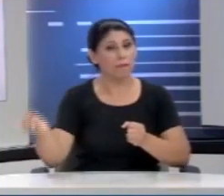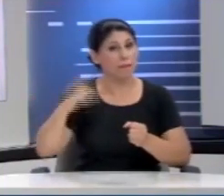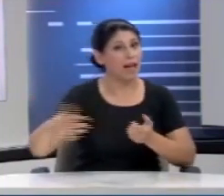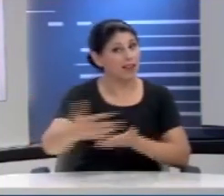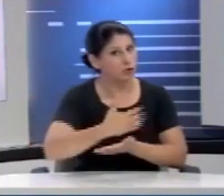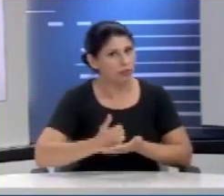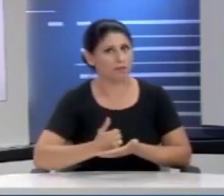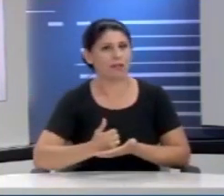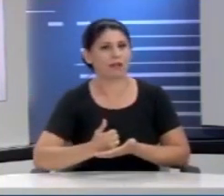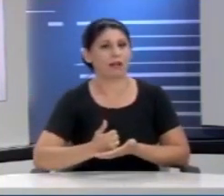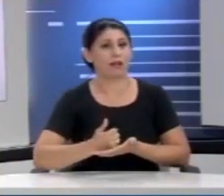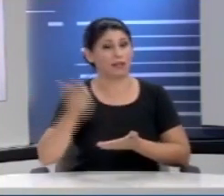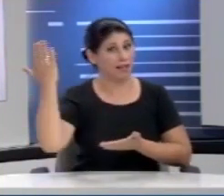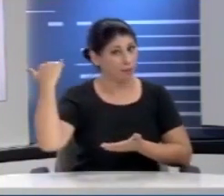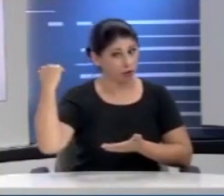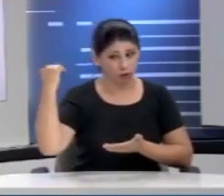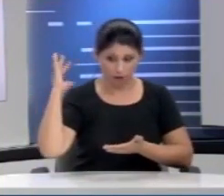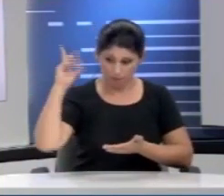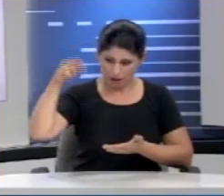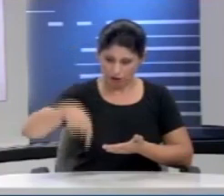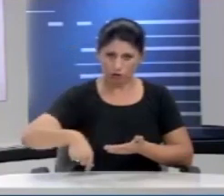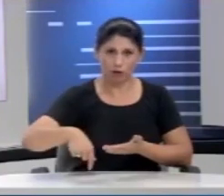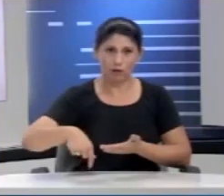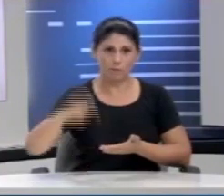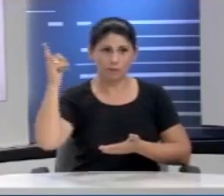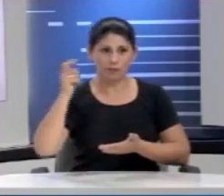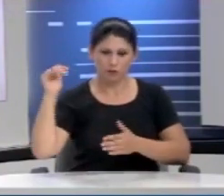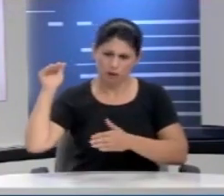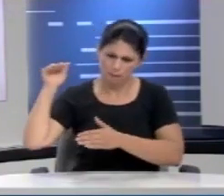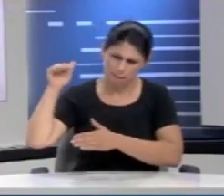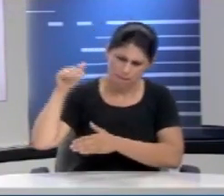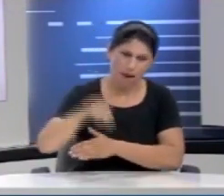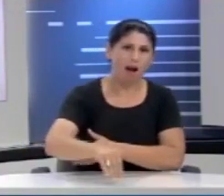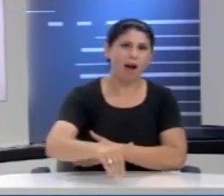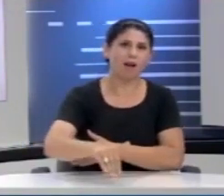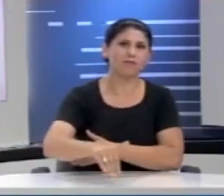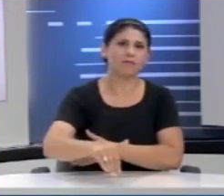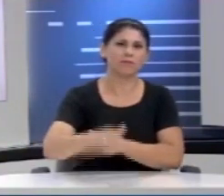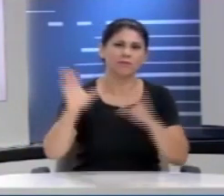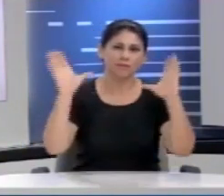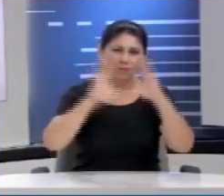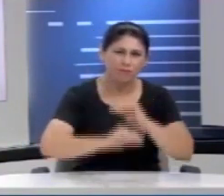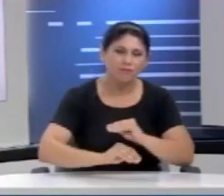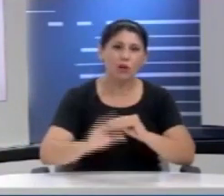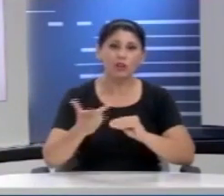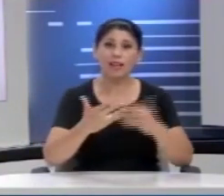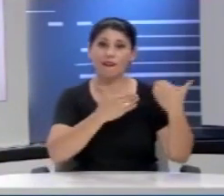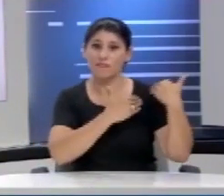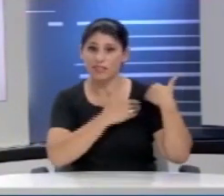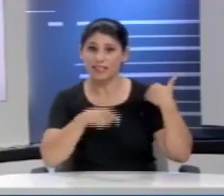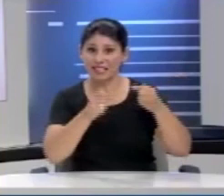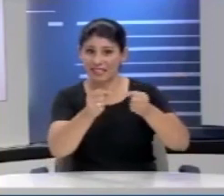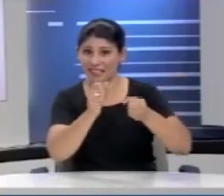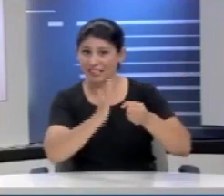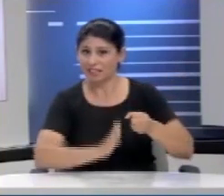άλλα εισοδήματα και ότι από τότε οι μισθοί έχουν κατρακυλήσει, που συσκοτίζει πως ευθύνη για